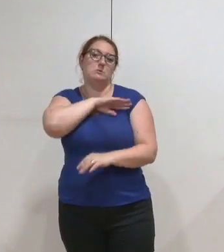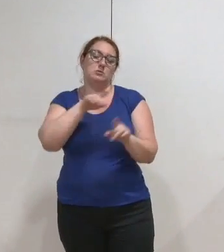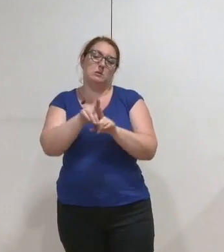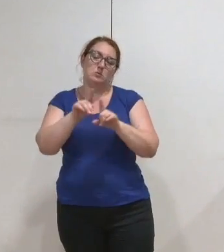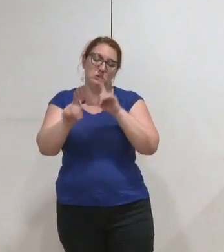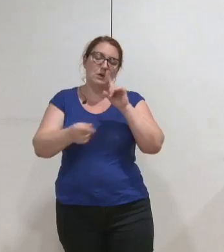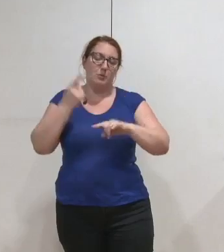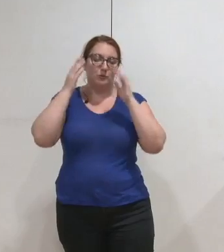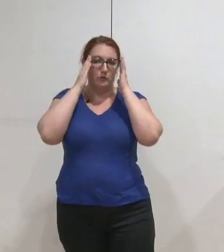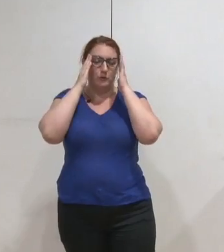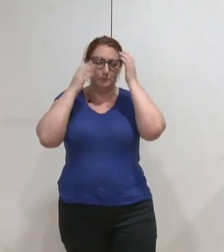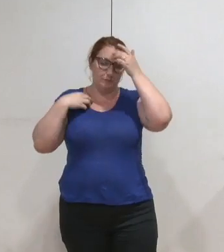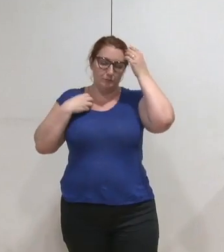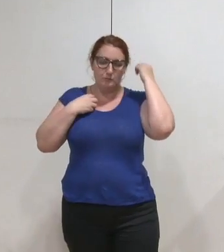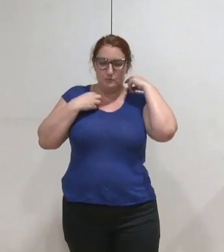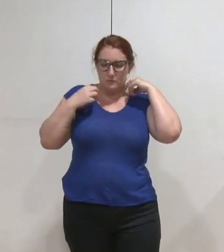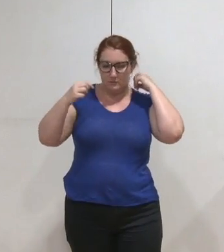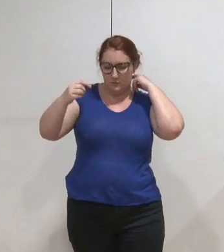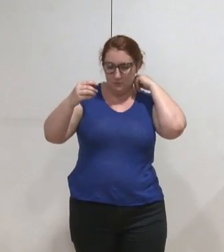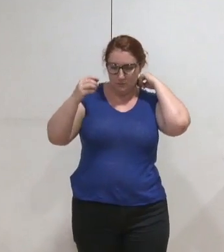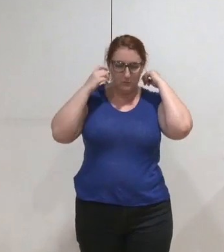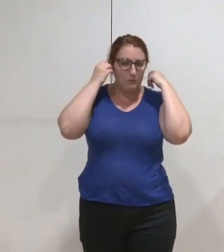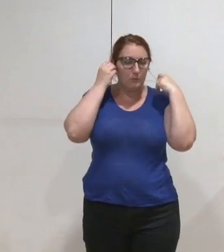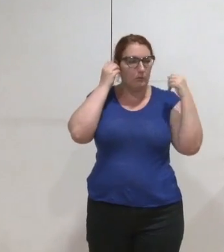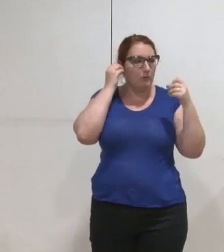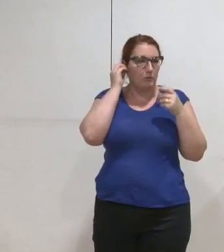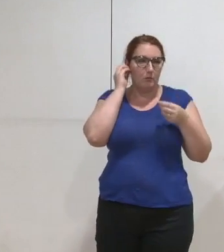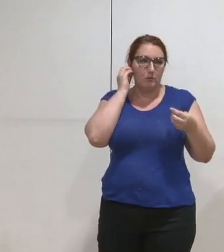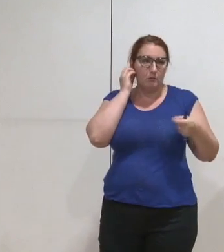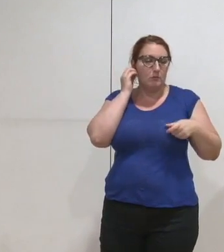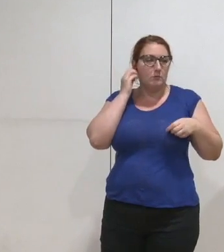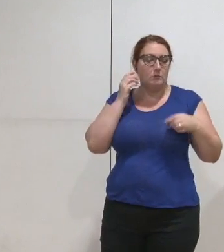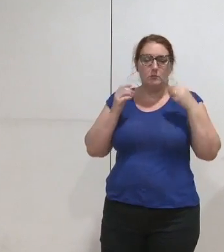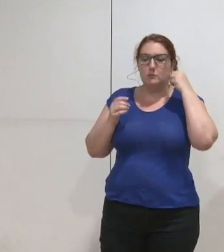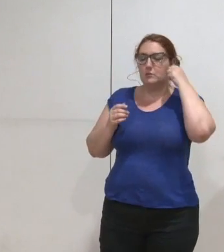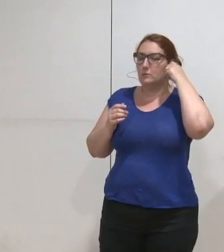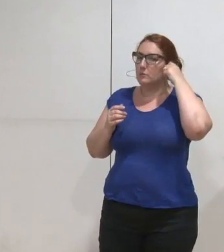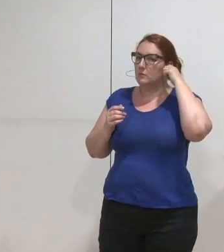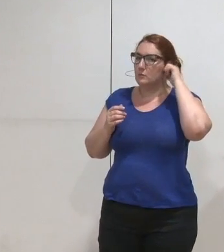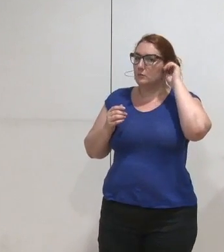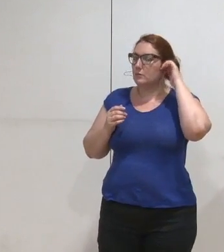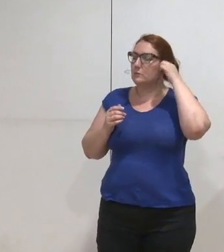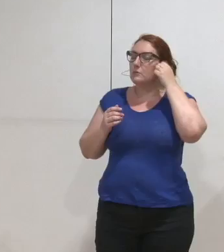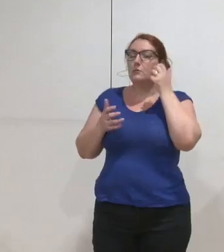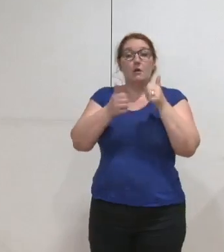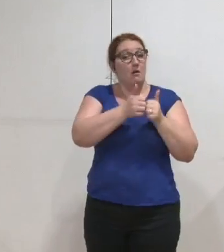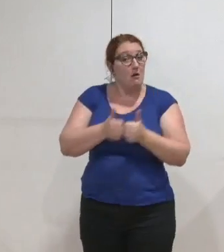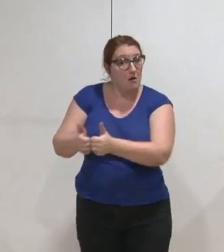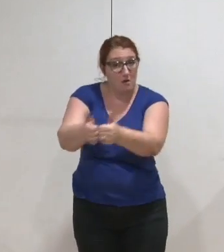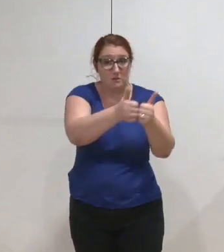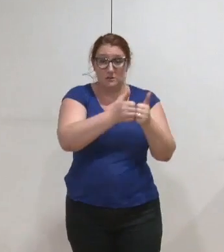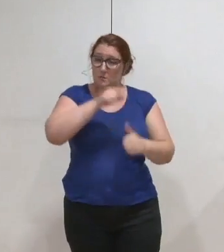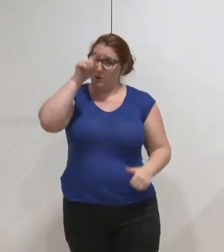majeure ensemble nous devons de façon déterminée apporter des réponses et des solution coordonnée